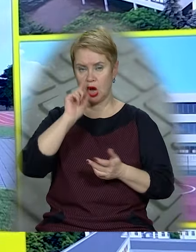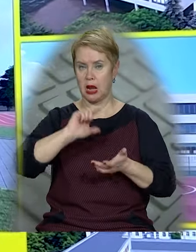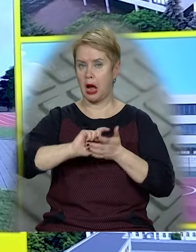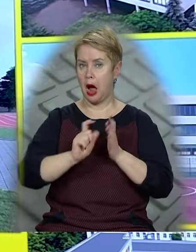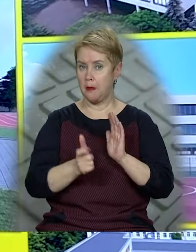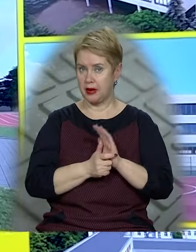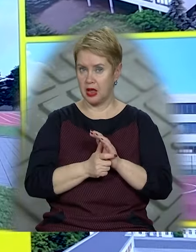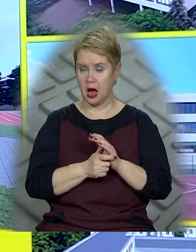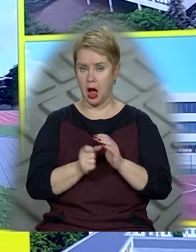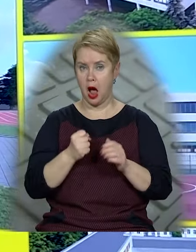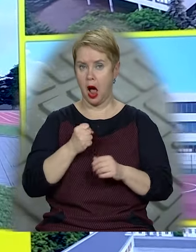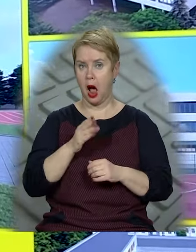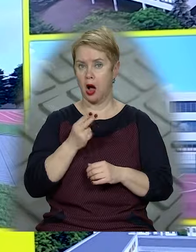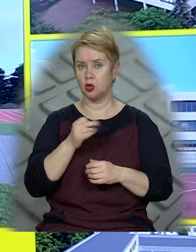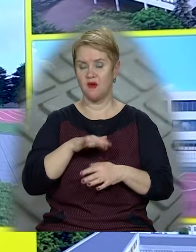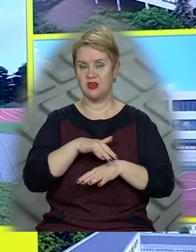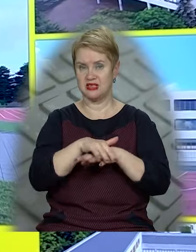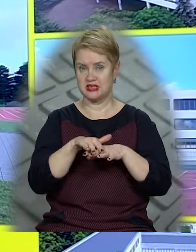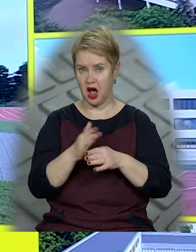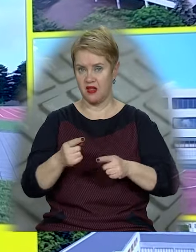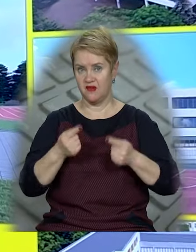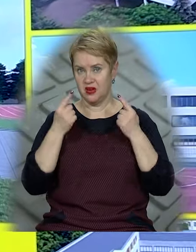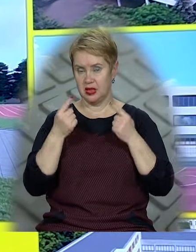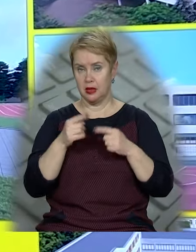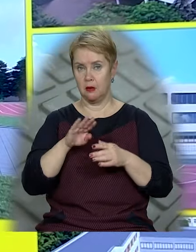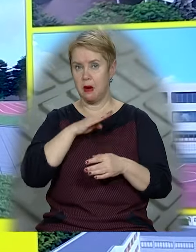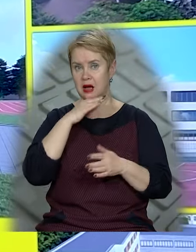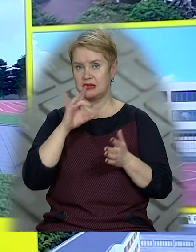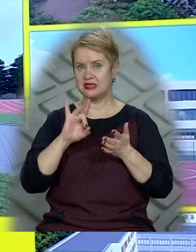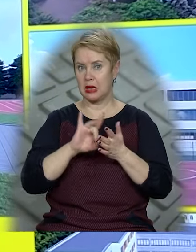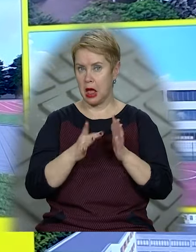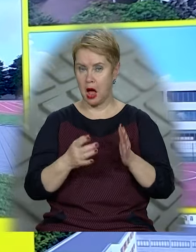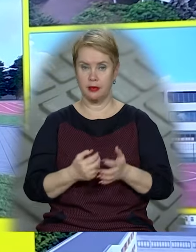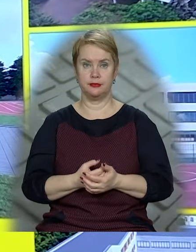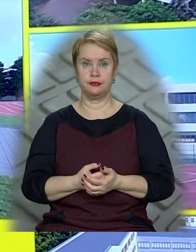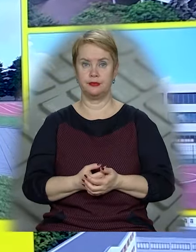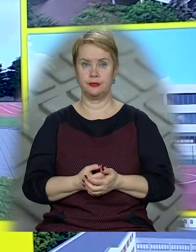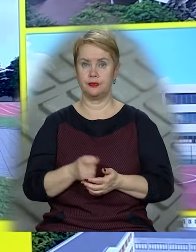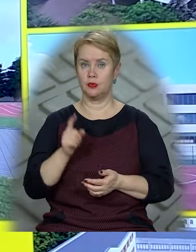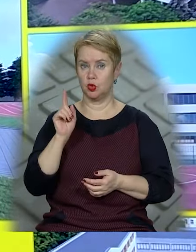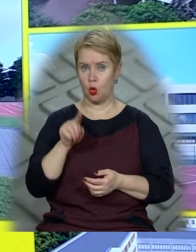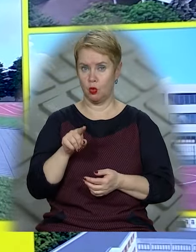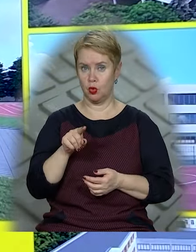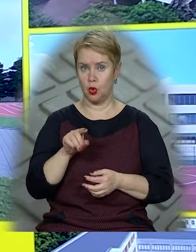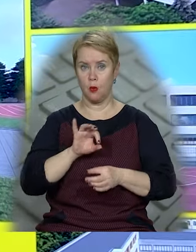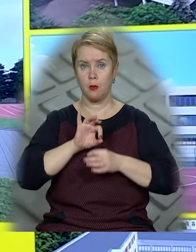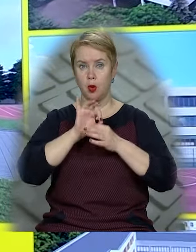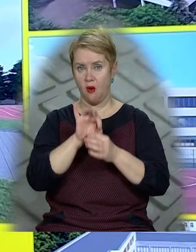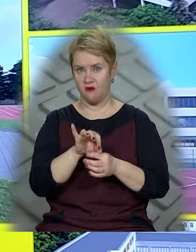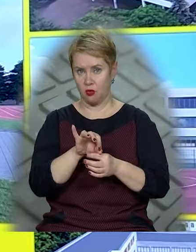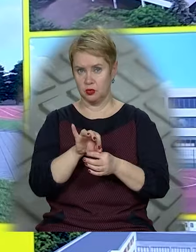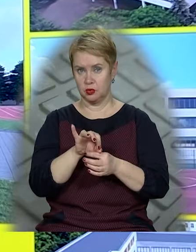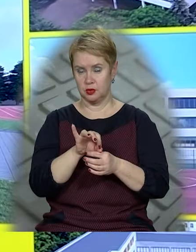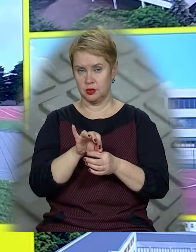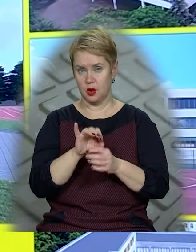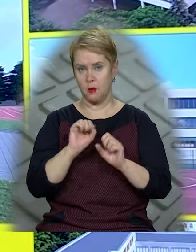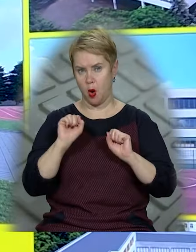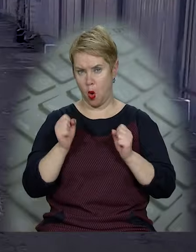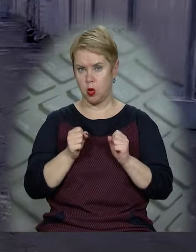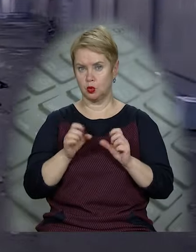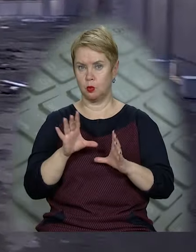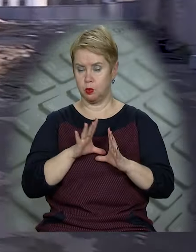кабінети, актова зала, велика, дуже багато скла. Ось, і тому проводити